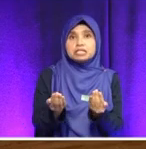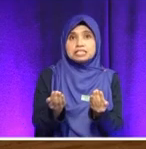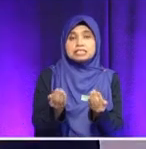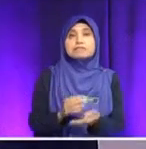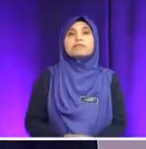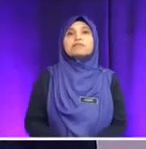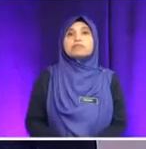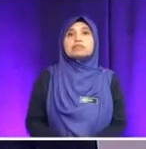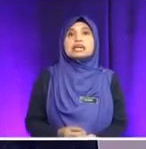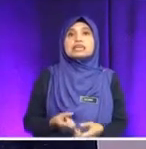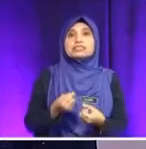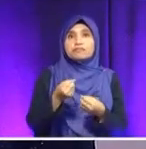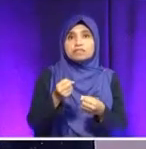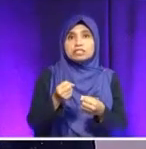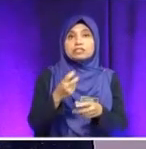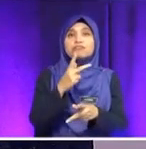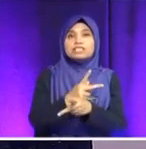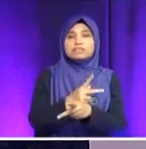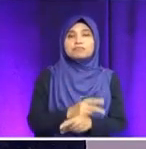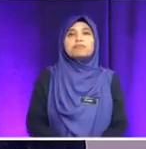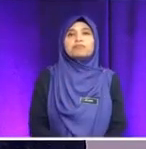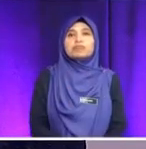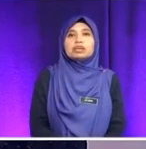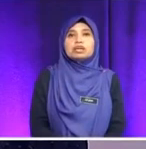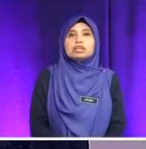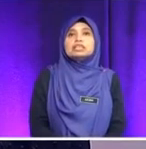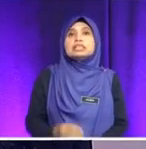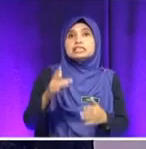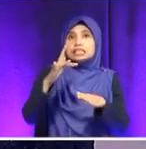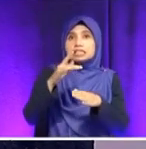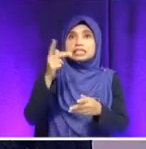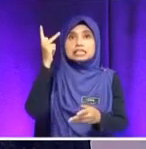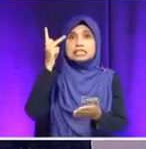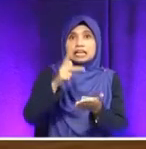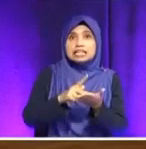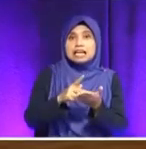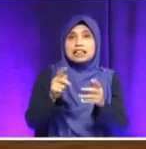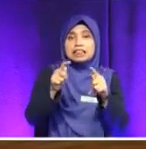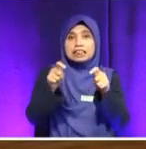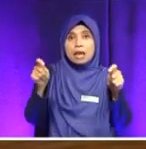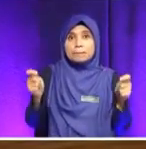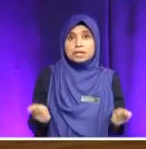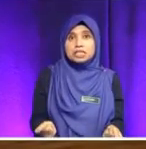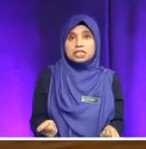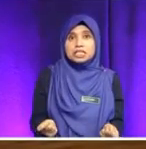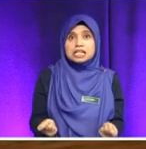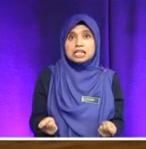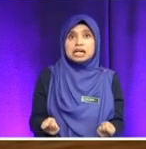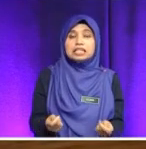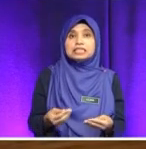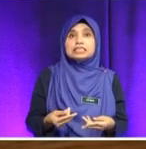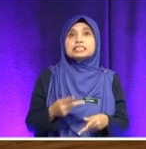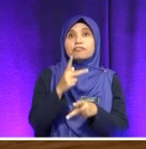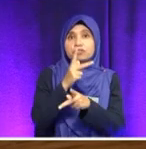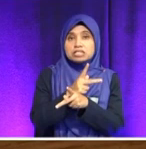diri. Okey, kita tengok dulu plate service. Dikenali sebagai table service. Kenapa? Sebab pelanggan mendapat